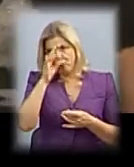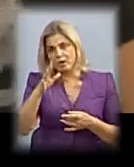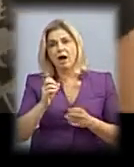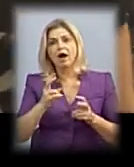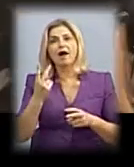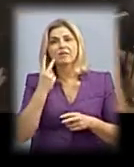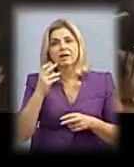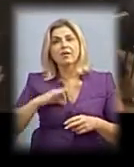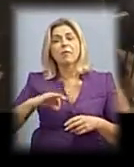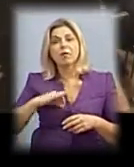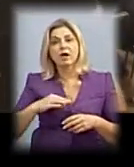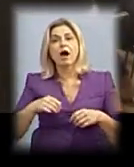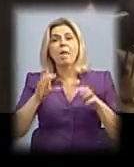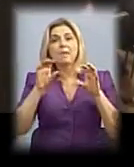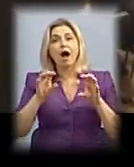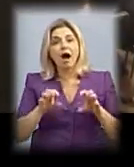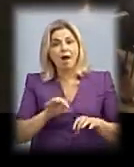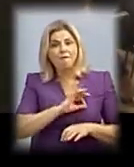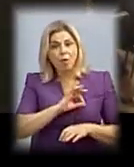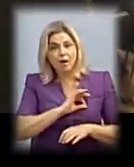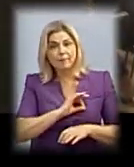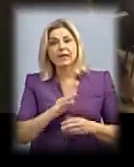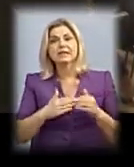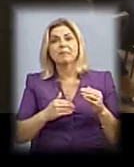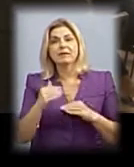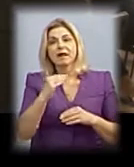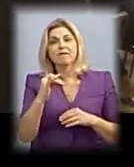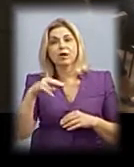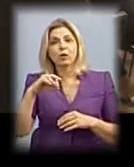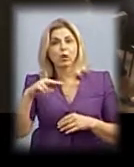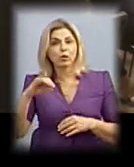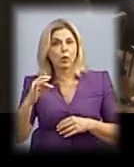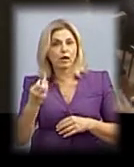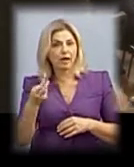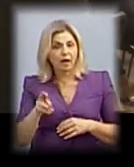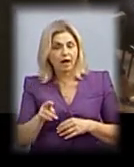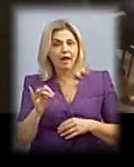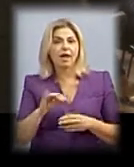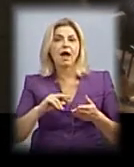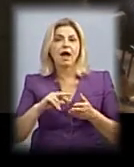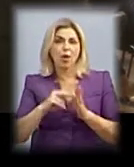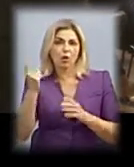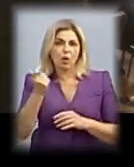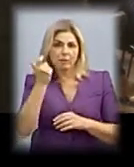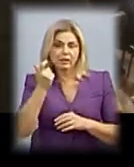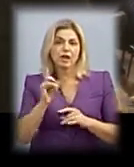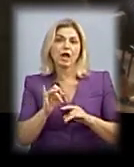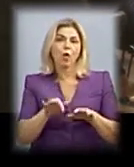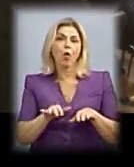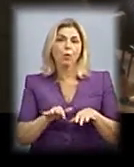користується спеціальність «Право». Це спеціальність філологія, економічний факультет,